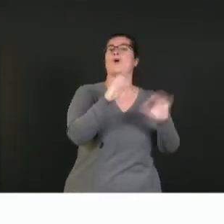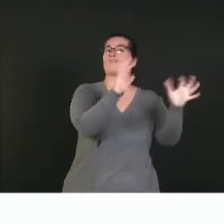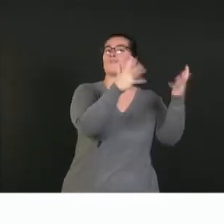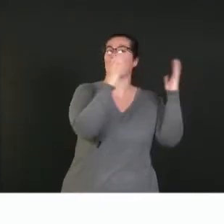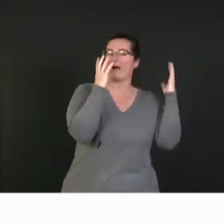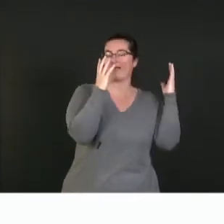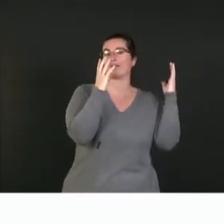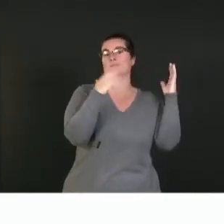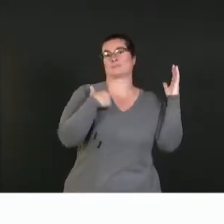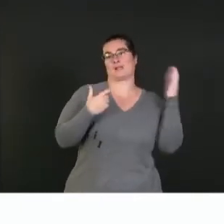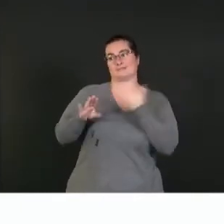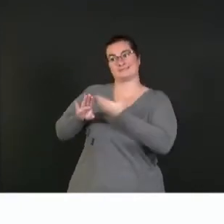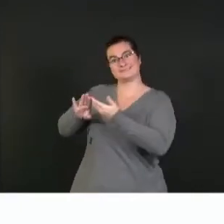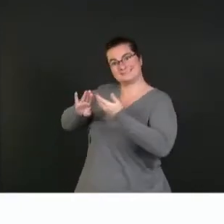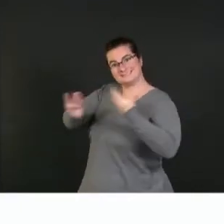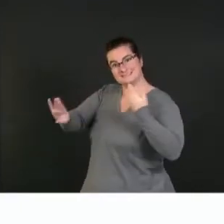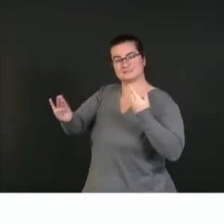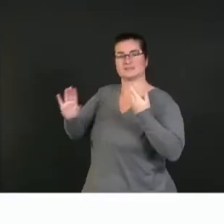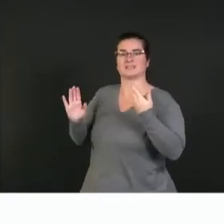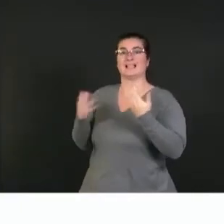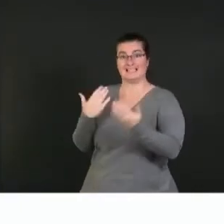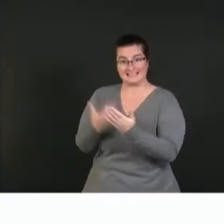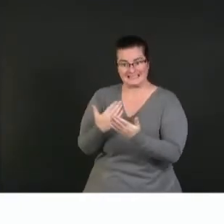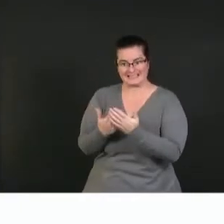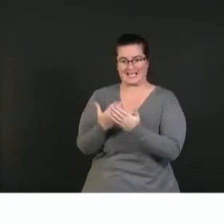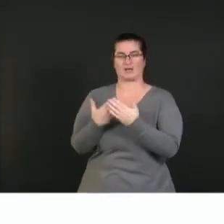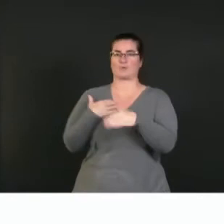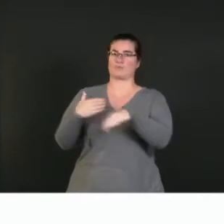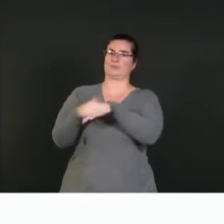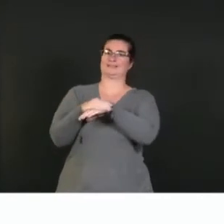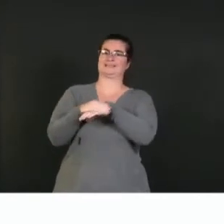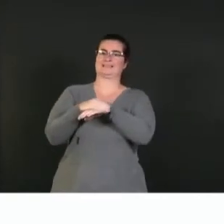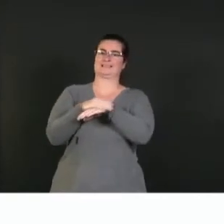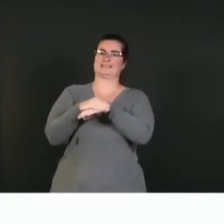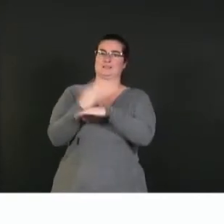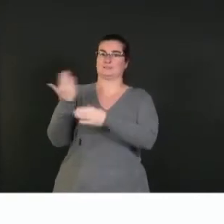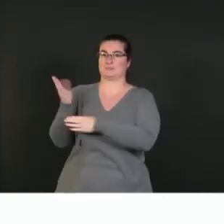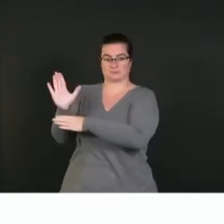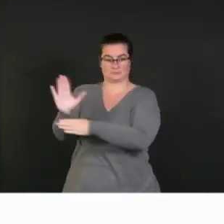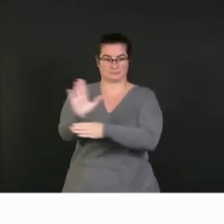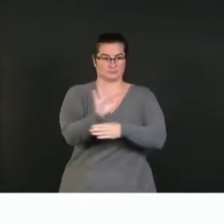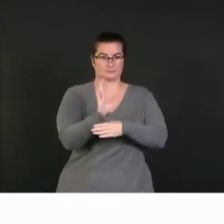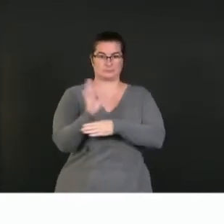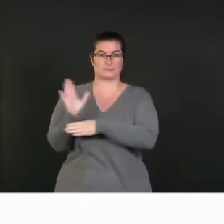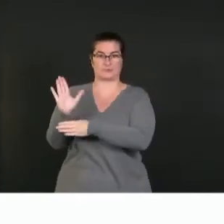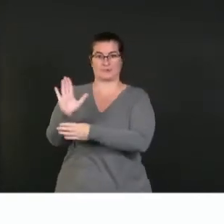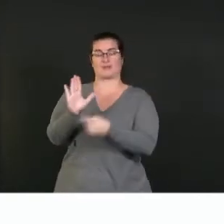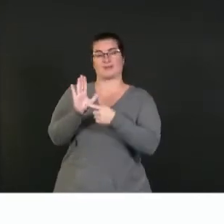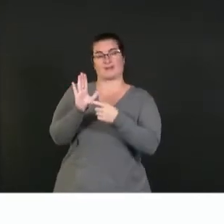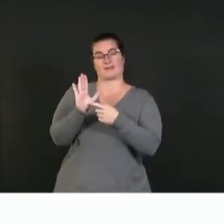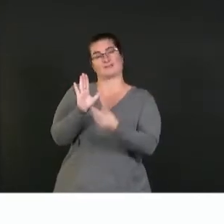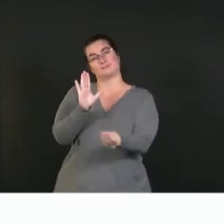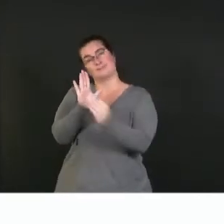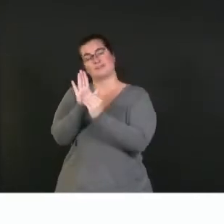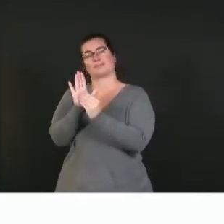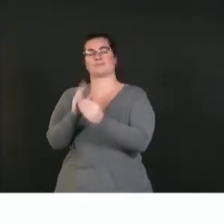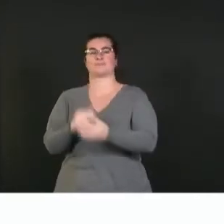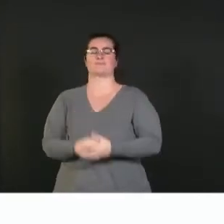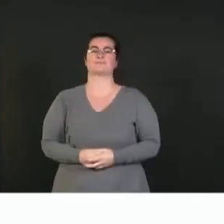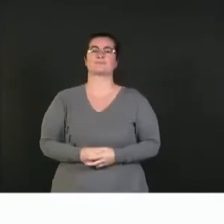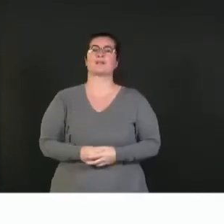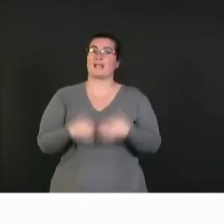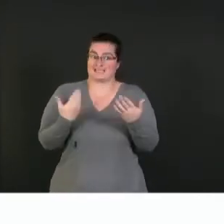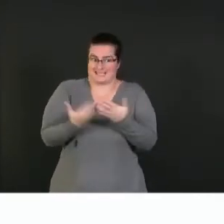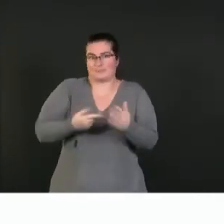justement d'avoir un outil vraiment spécifique de politique pour faciliter les choses. Et vous parliez aussi donc,